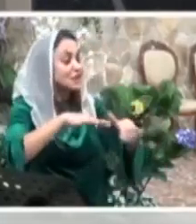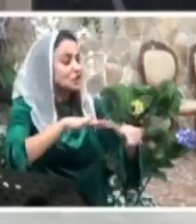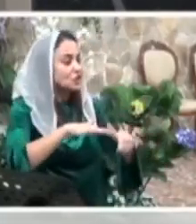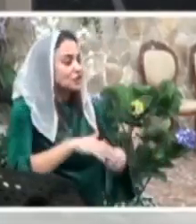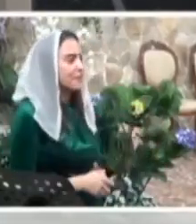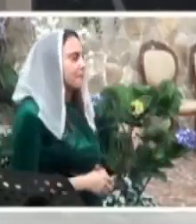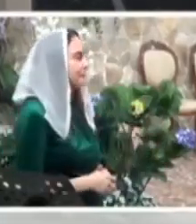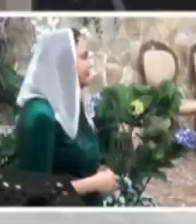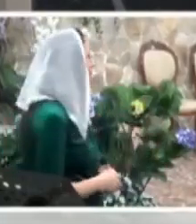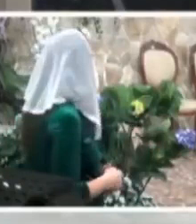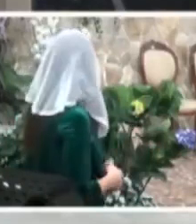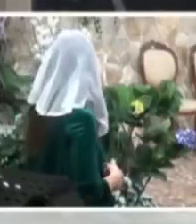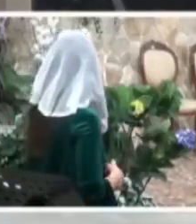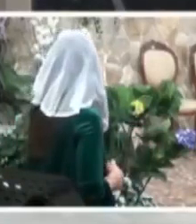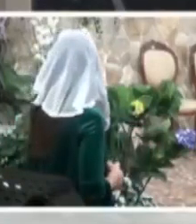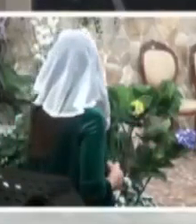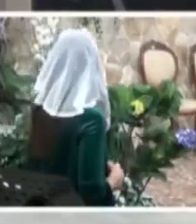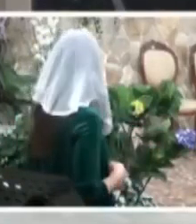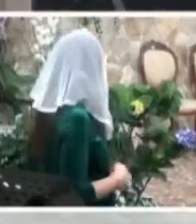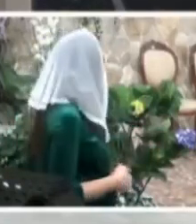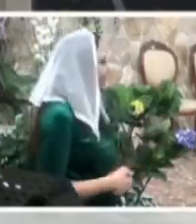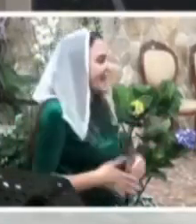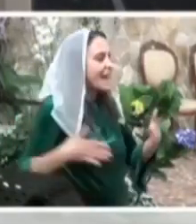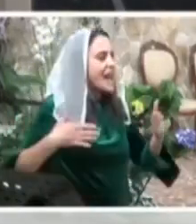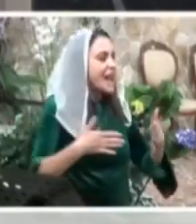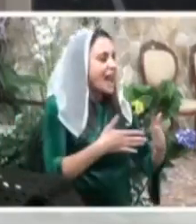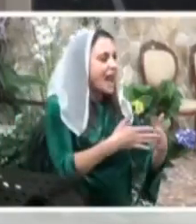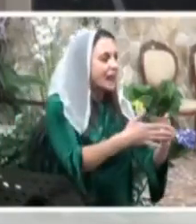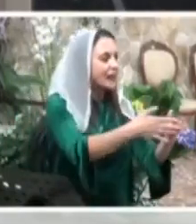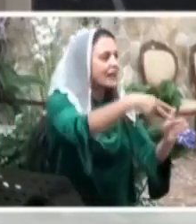in riferimento all'arca di Noè.